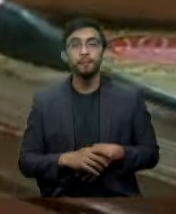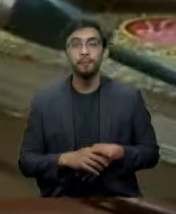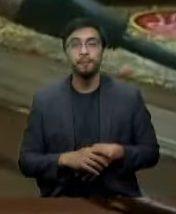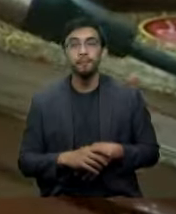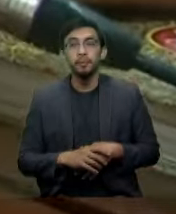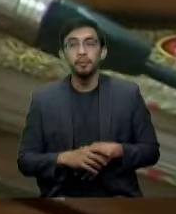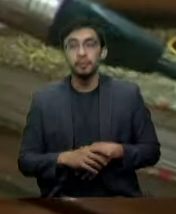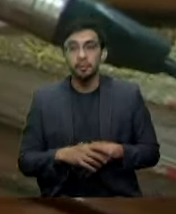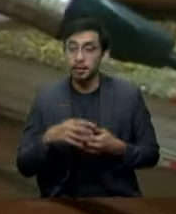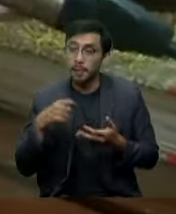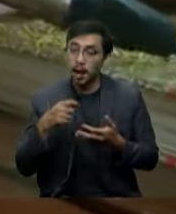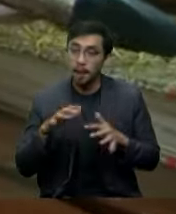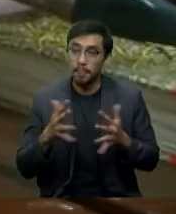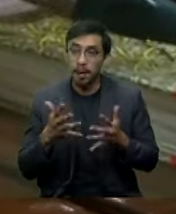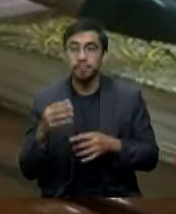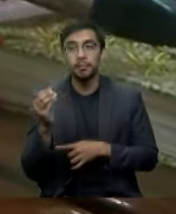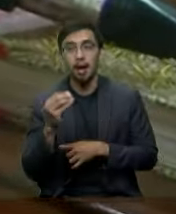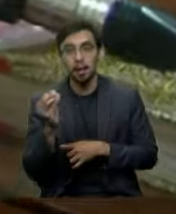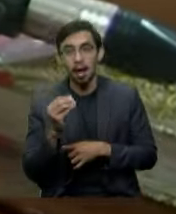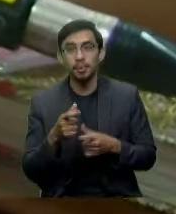Ayam, telur, sayuran,